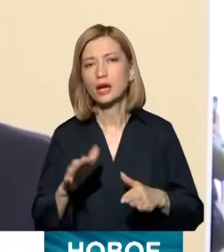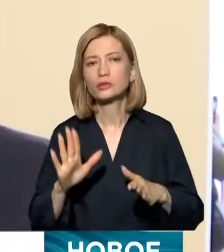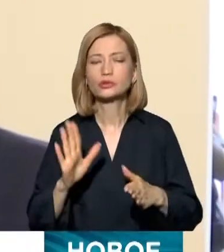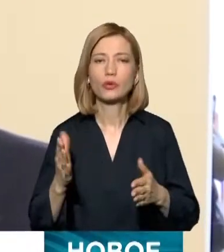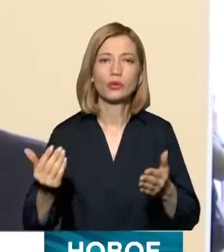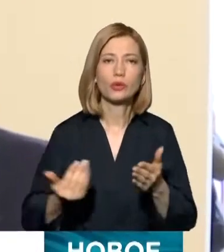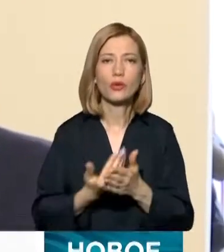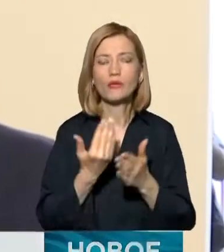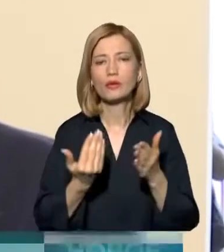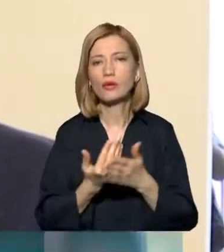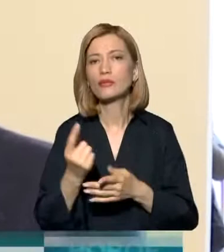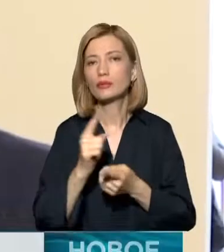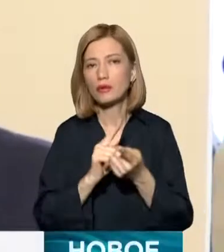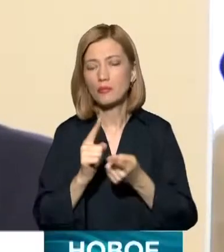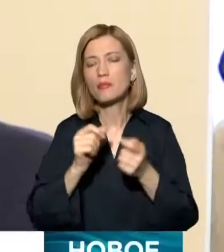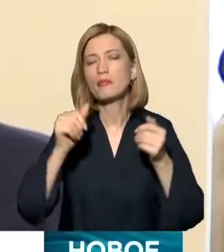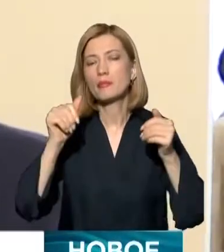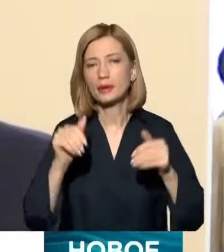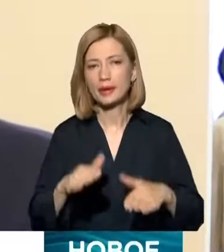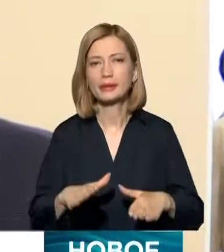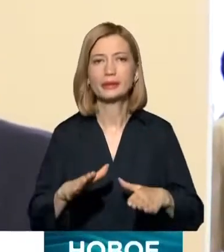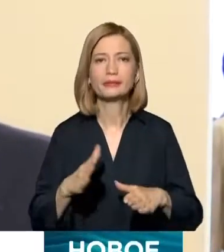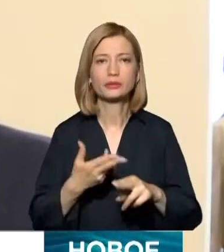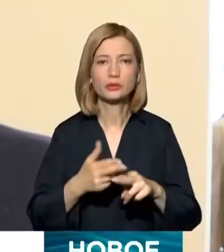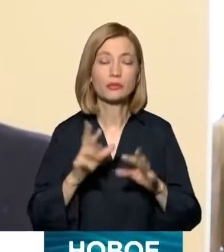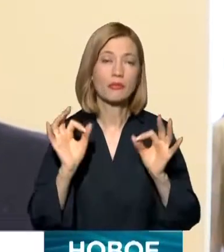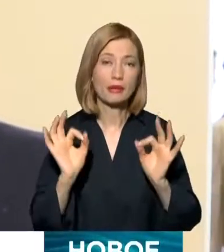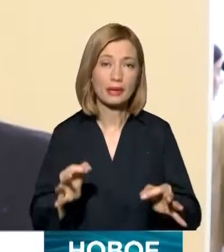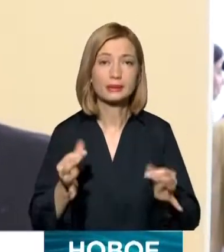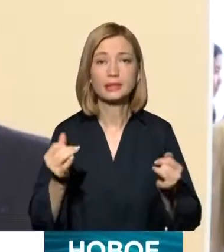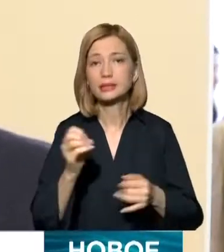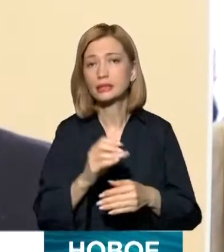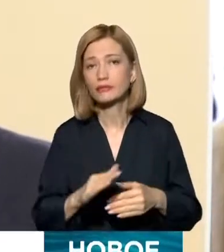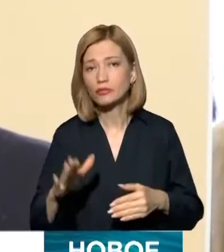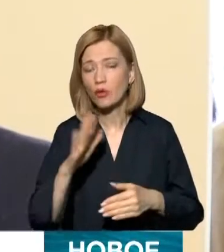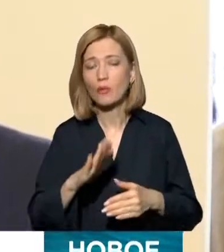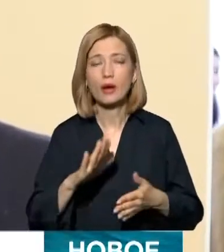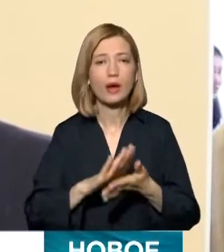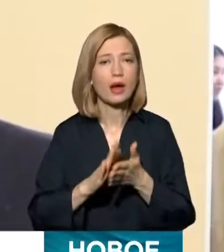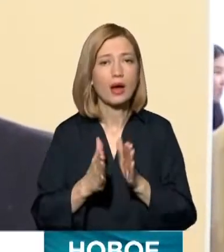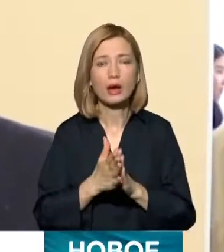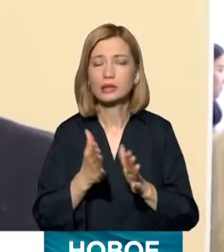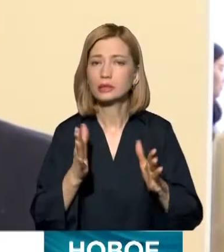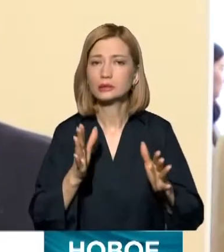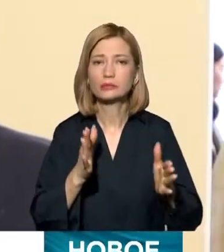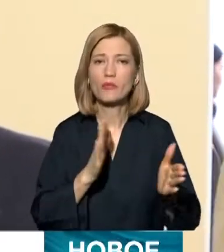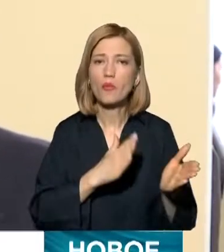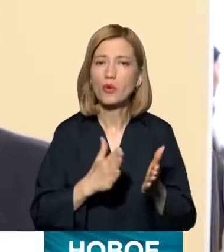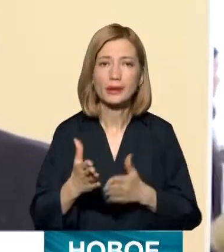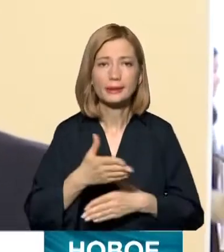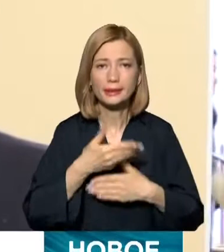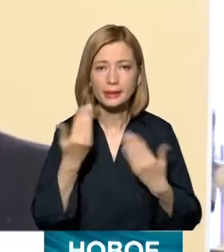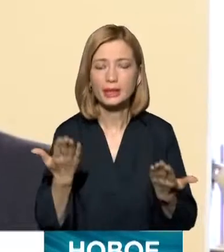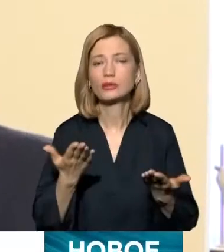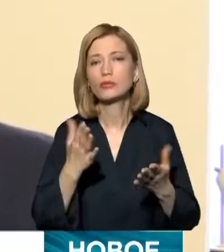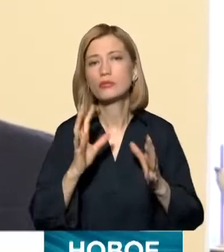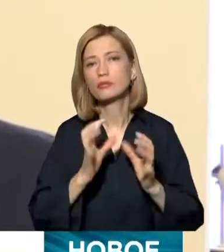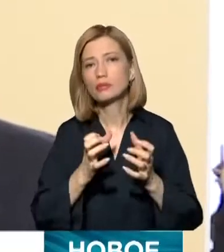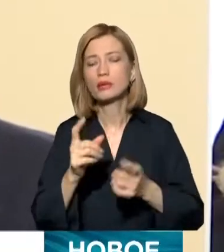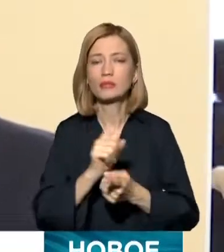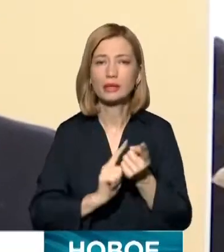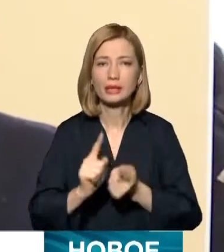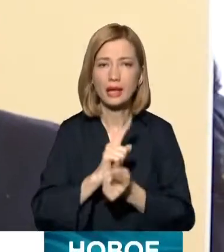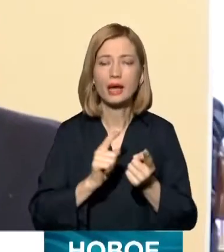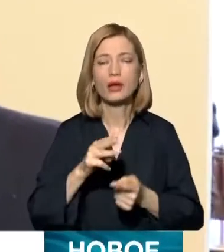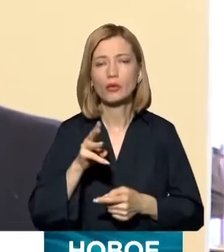избирательного процесса – правильное решение. Сейчас, когда в Европе нестабильное время и мир меняется, президент Токаев выступает с инициативой развития